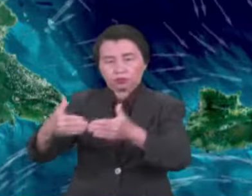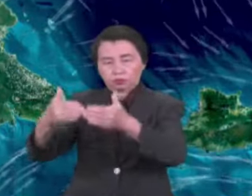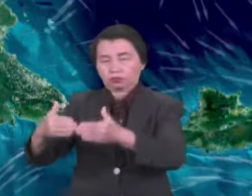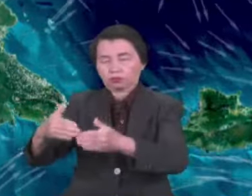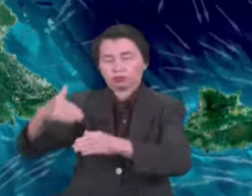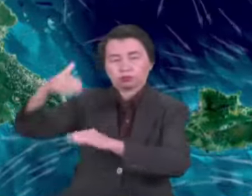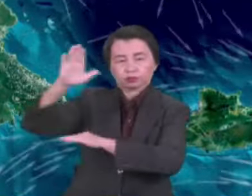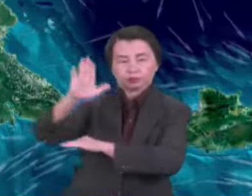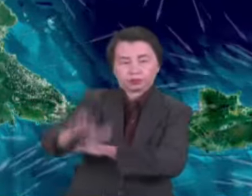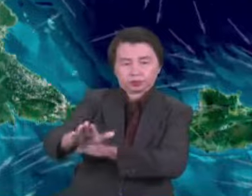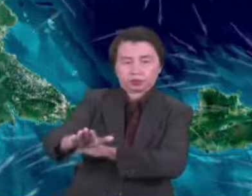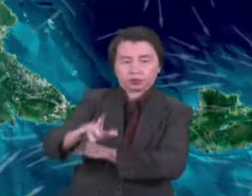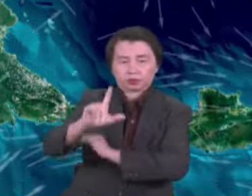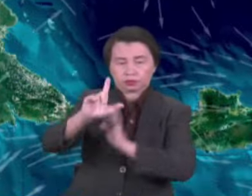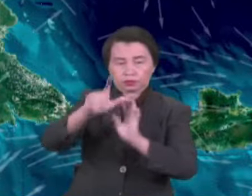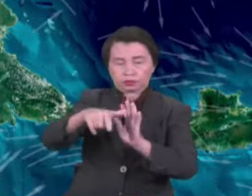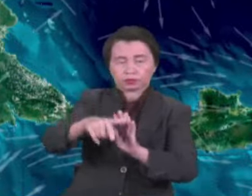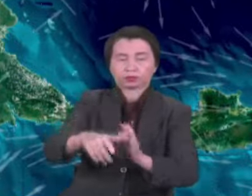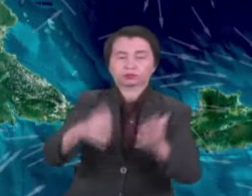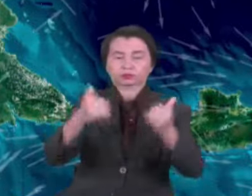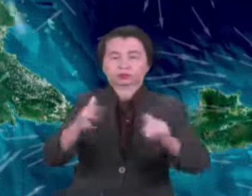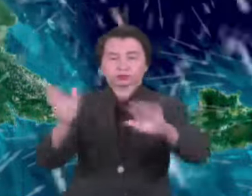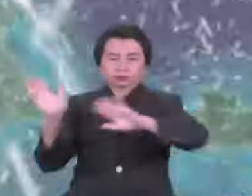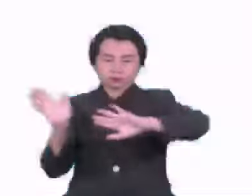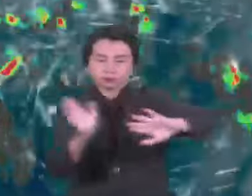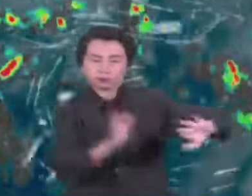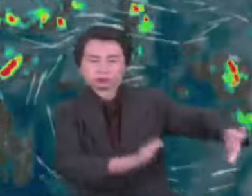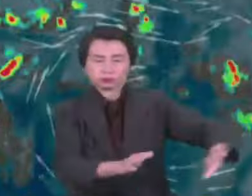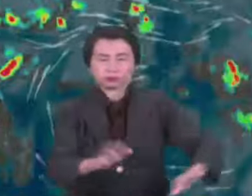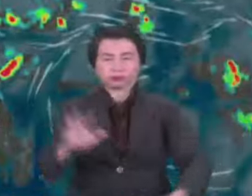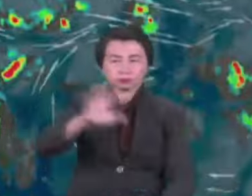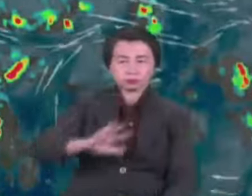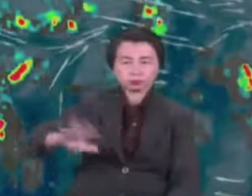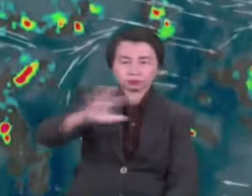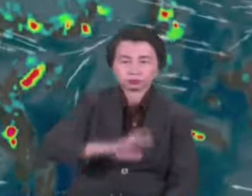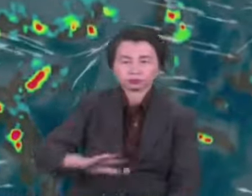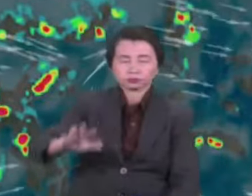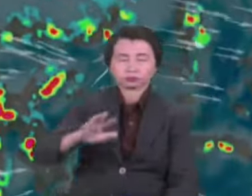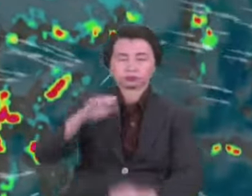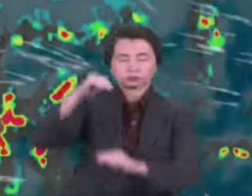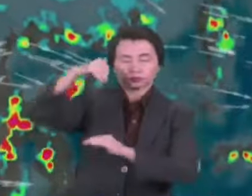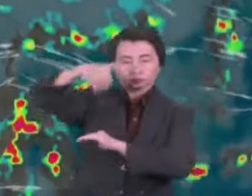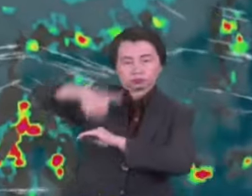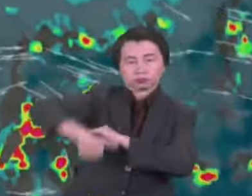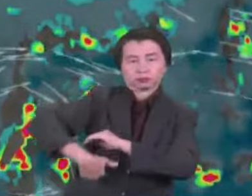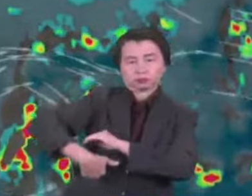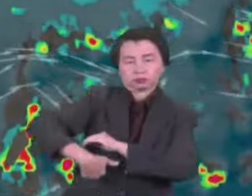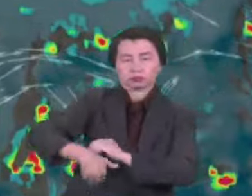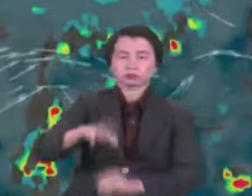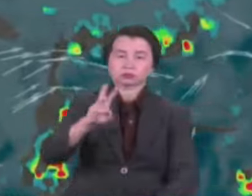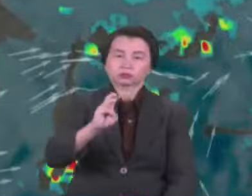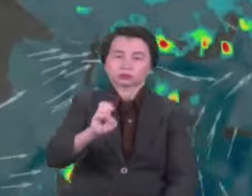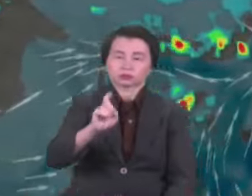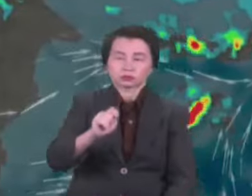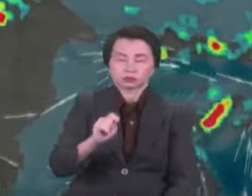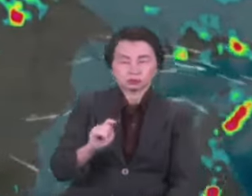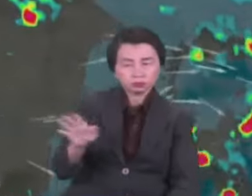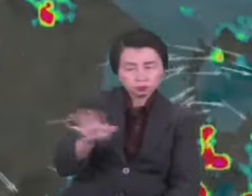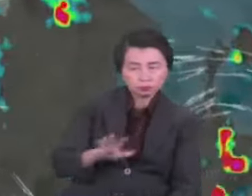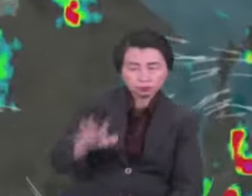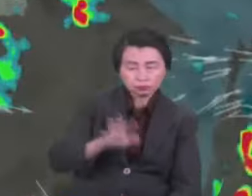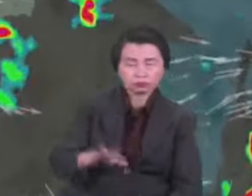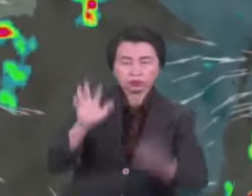ke lewat petang nanti. Seterusnya kita lihat pula keadaan ramalan cuaca di sebelah malam. Met Malaysia masih lagi menjangkakan